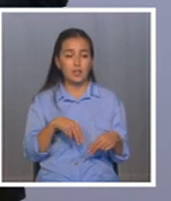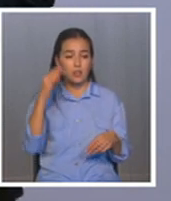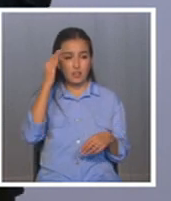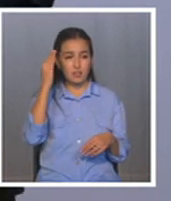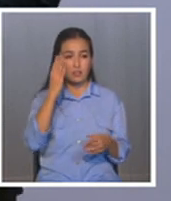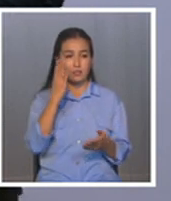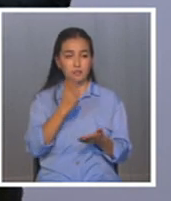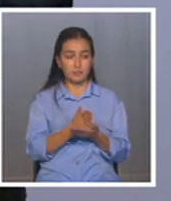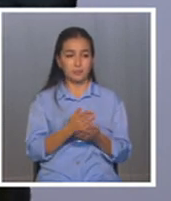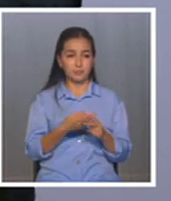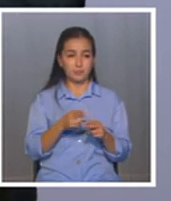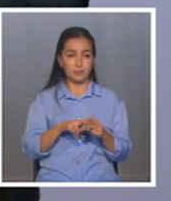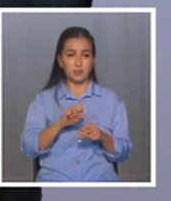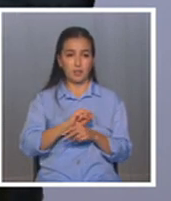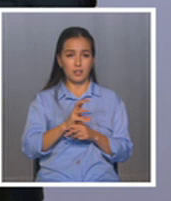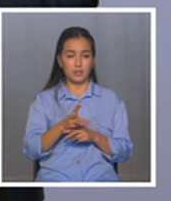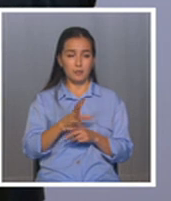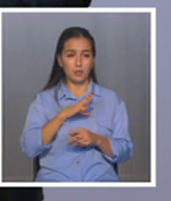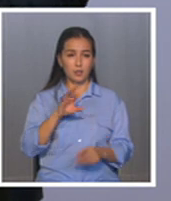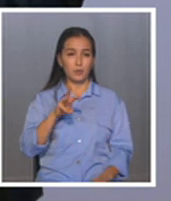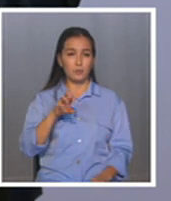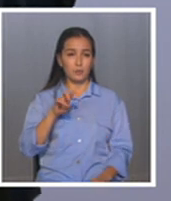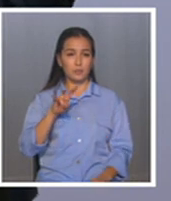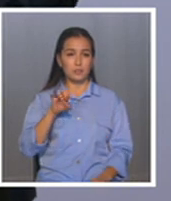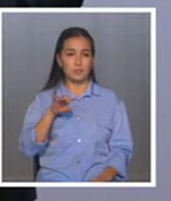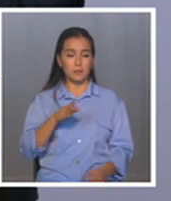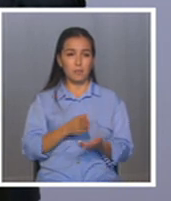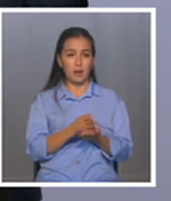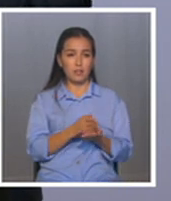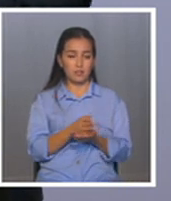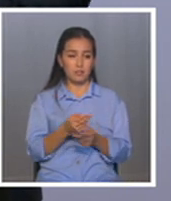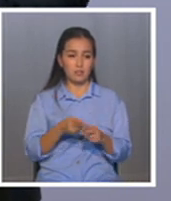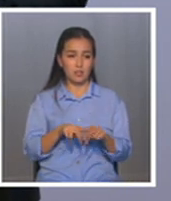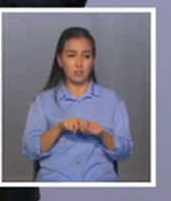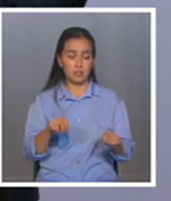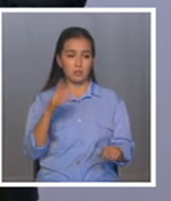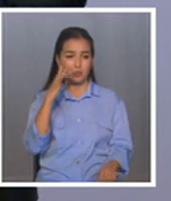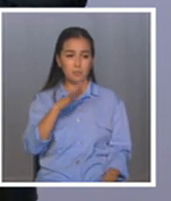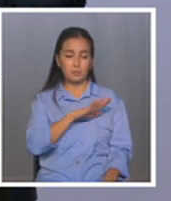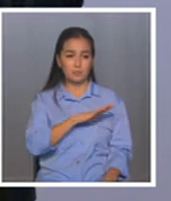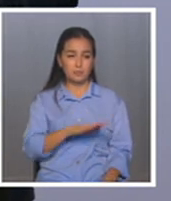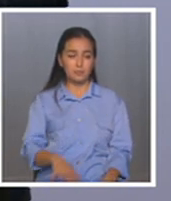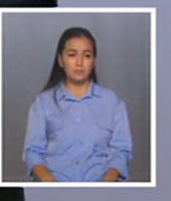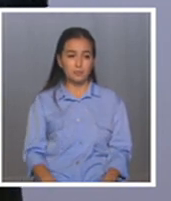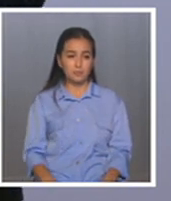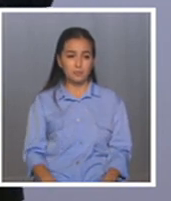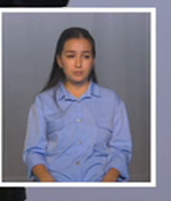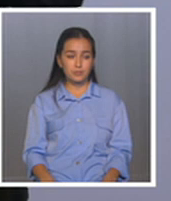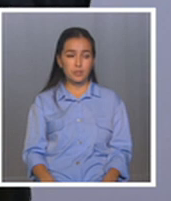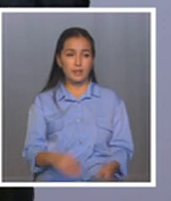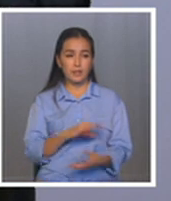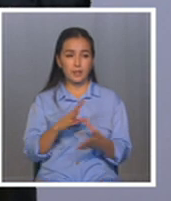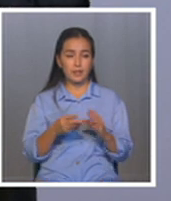идеяларын коммунистік партияның манифестінде ұсынды деп айтамыз. Яғни